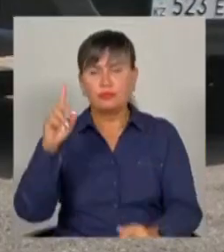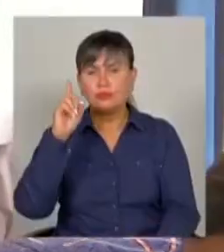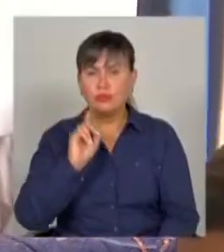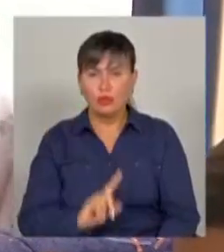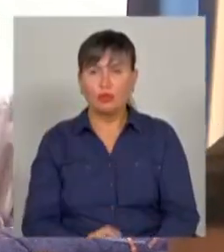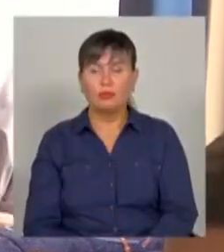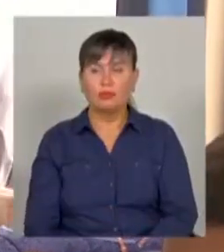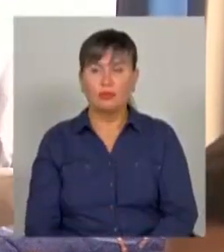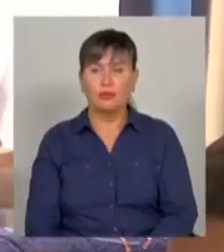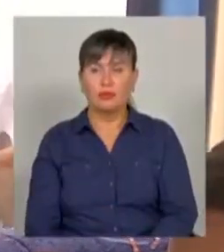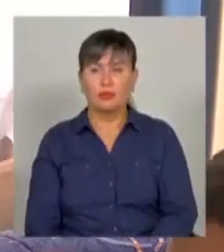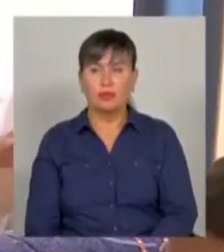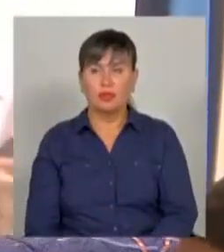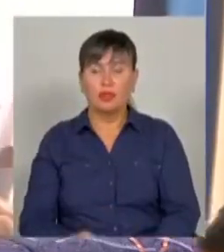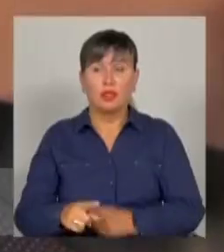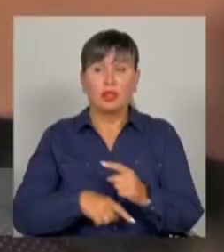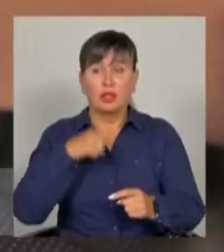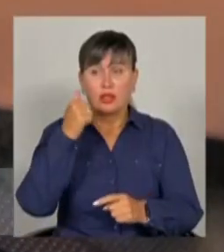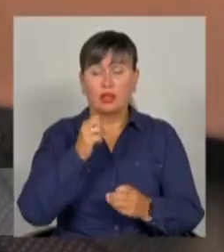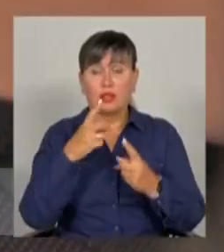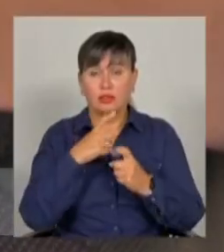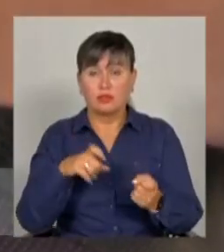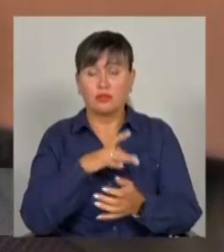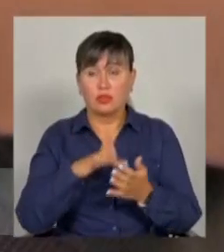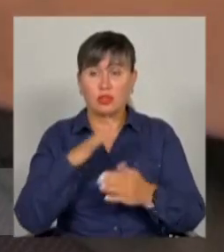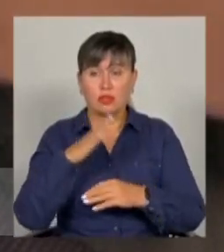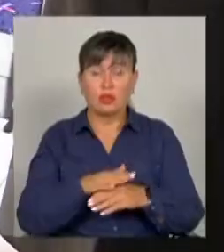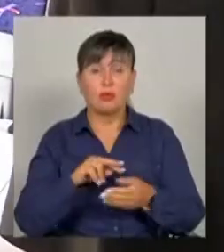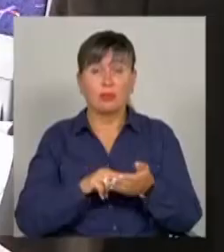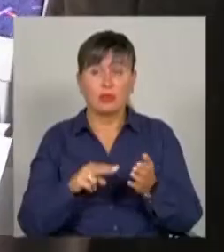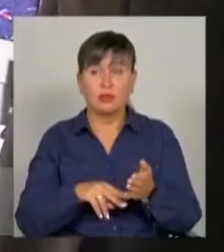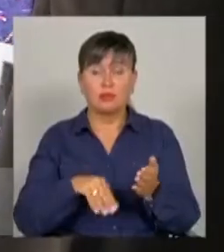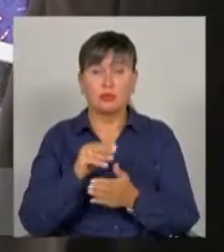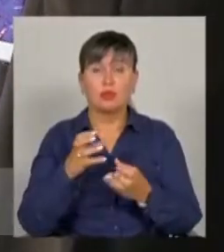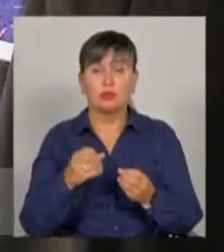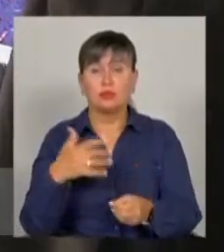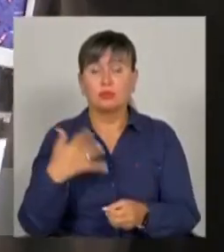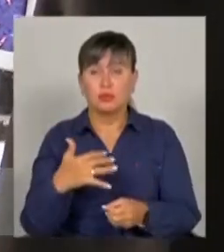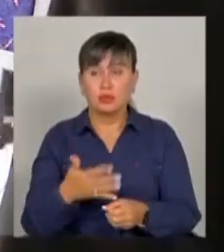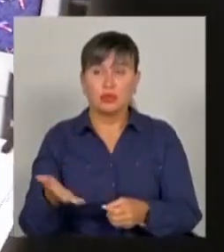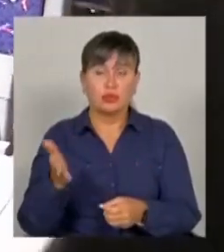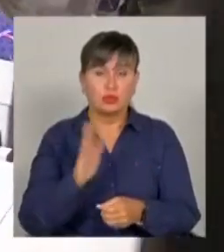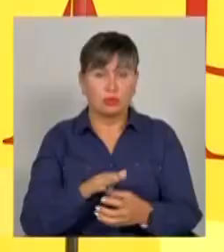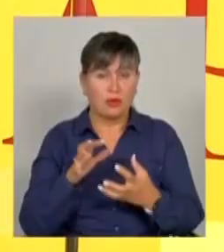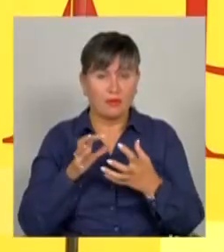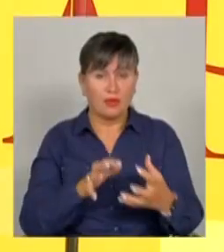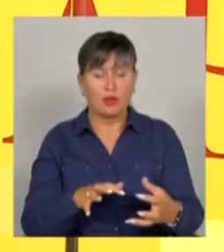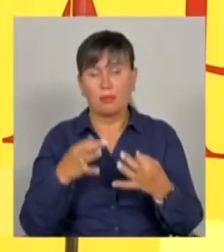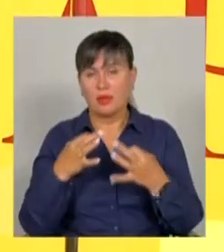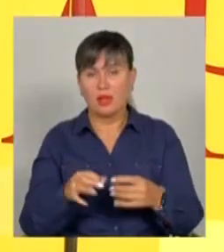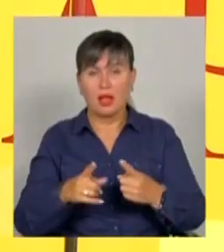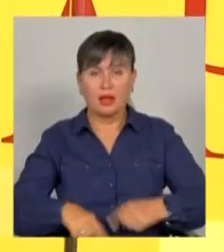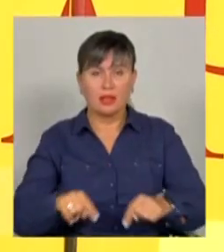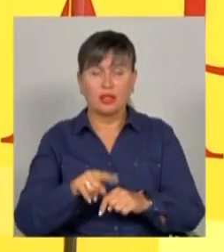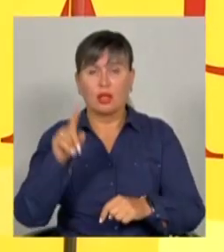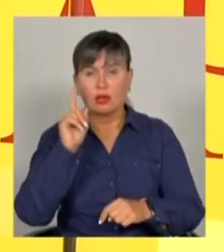комфортное. В следующем году, как сообщили в городском акимате, планируется приобрести еще 50 скулбасов. Это позволит